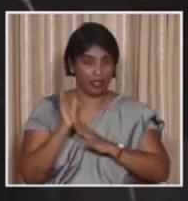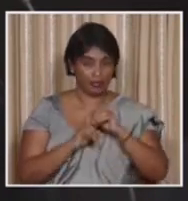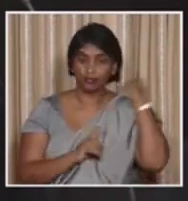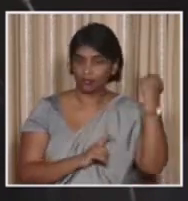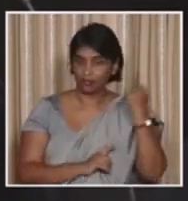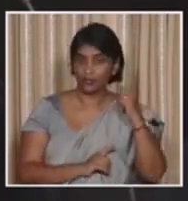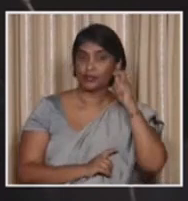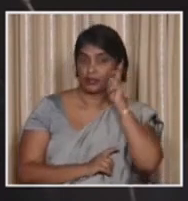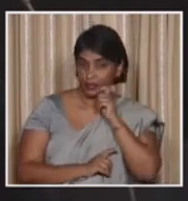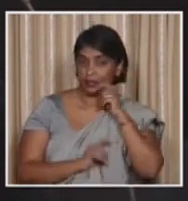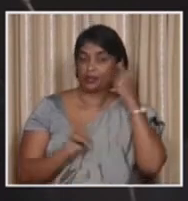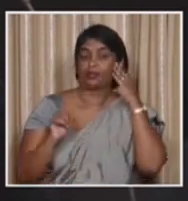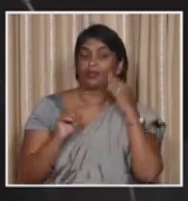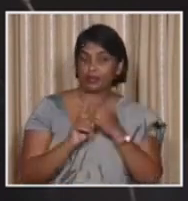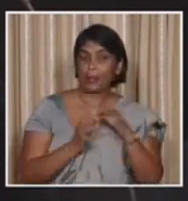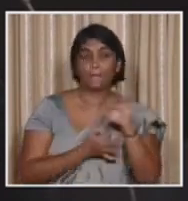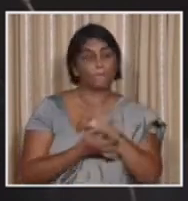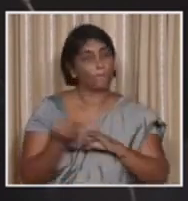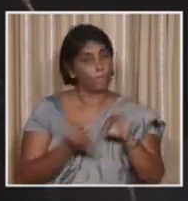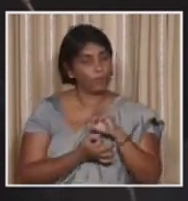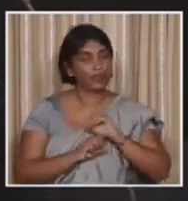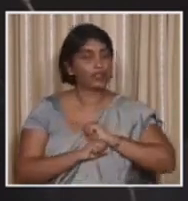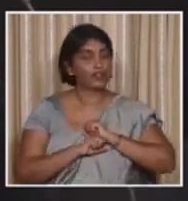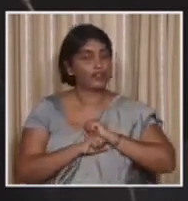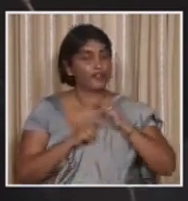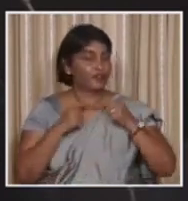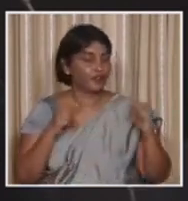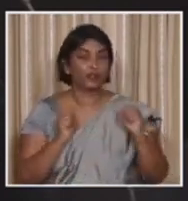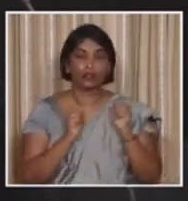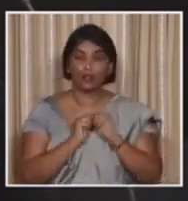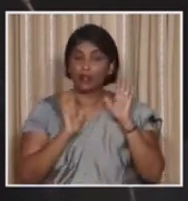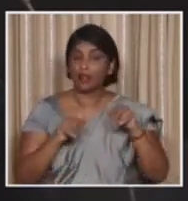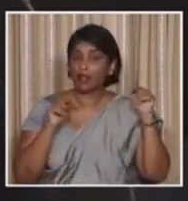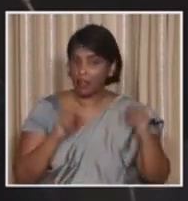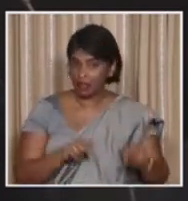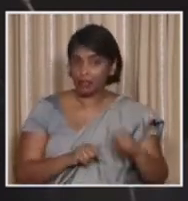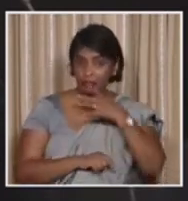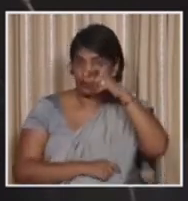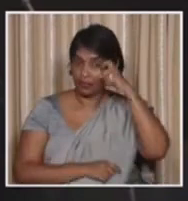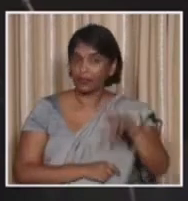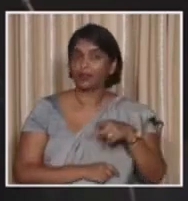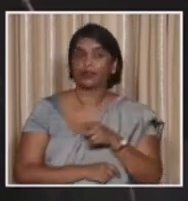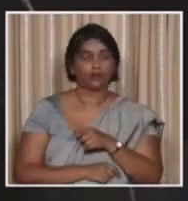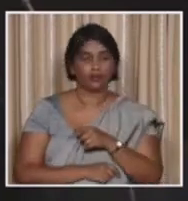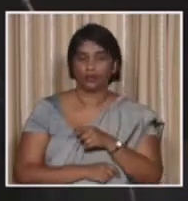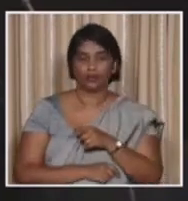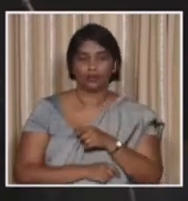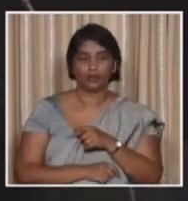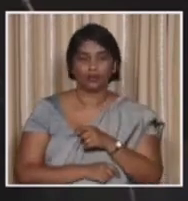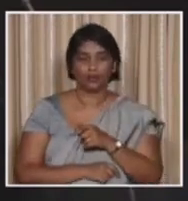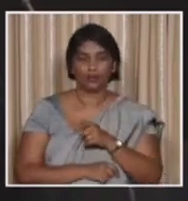කරා ත්‍රස්තවාදීන් ගැනත් ප්‍රජාතන්ත්‍රවාදී විරෝධී කටයුතු ගැනත් හැබැයි අද සිද්ධිය ඔබ දැක්කා නම්